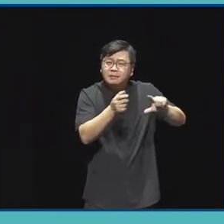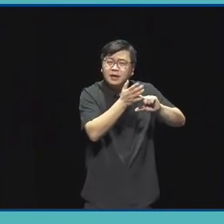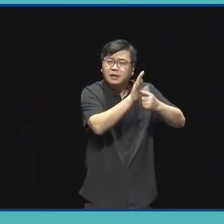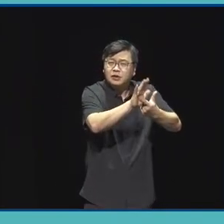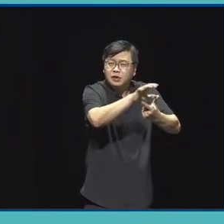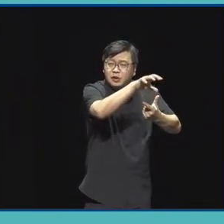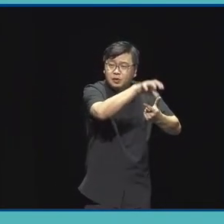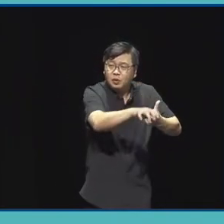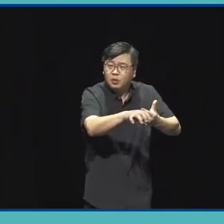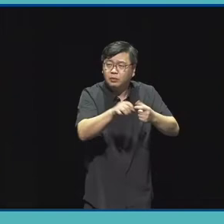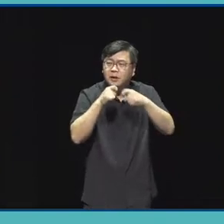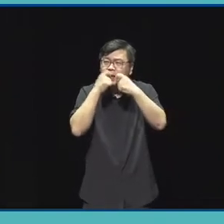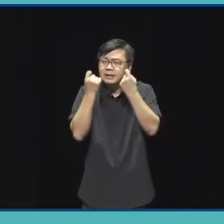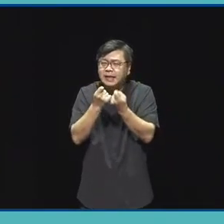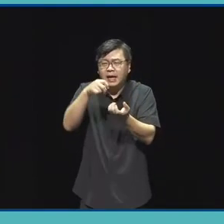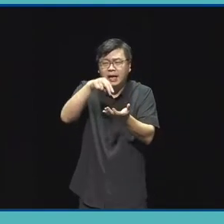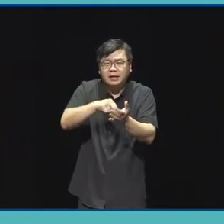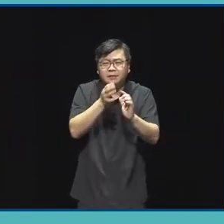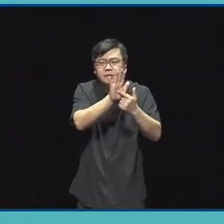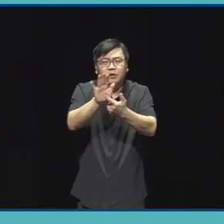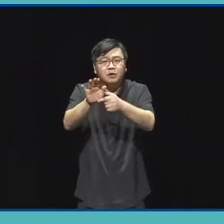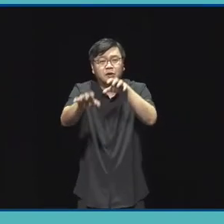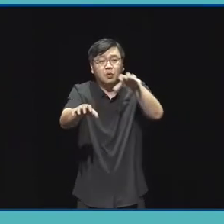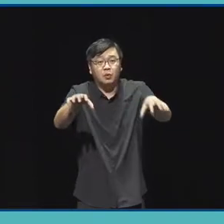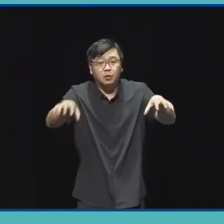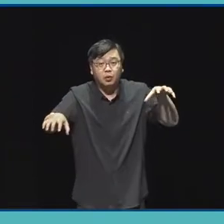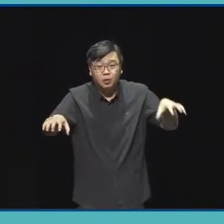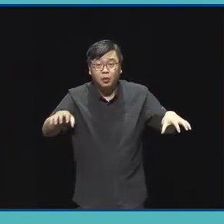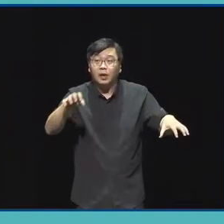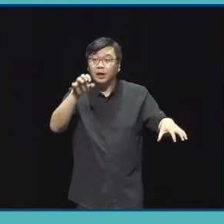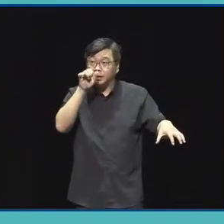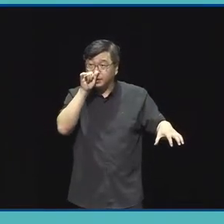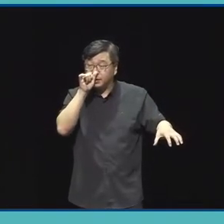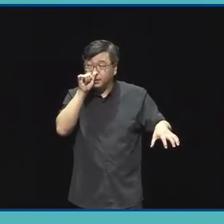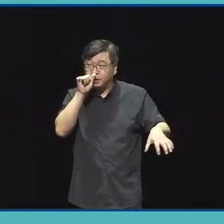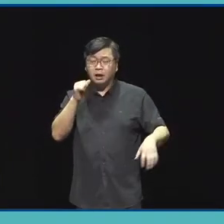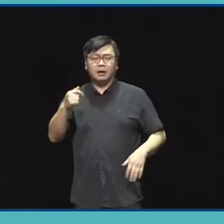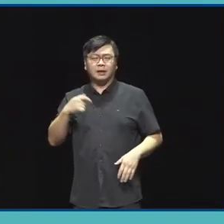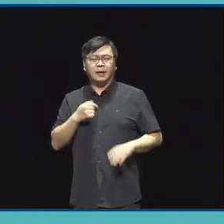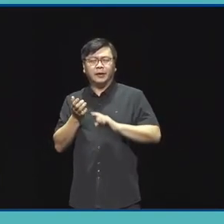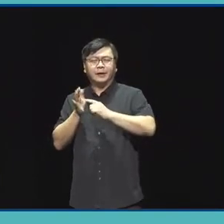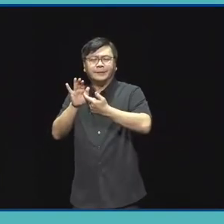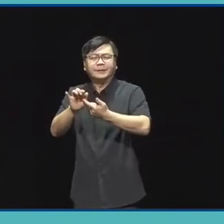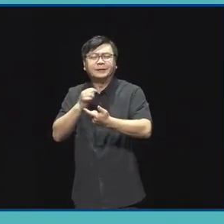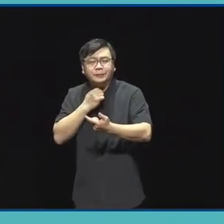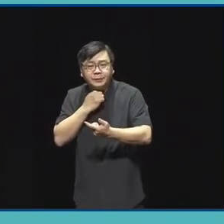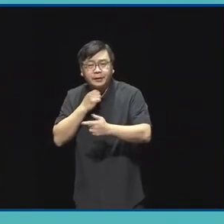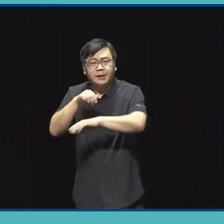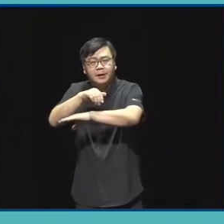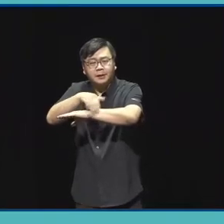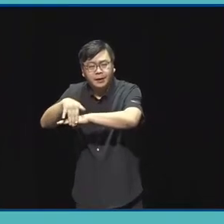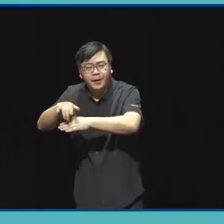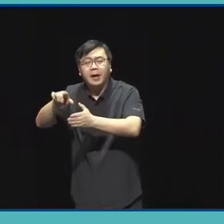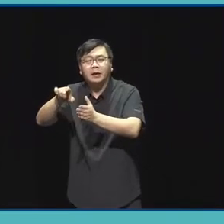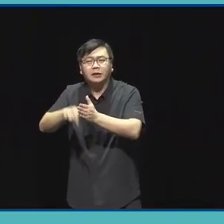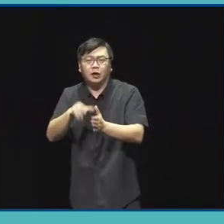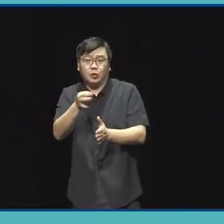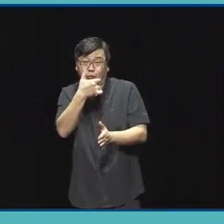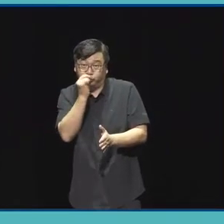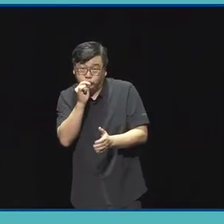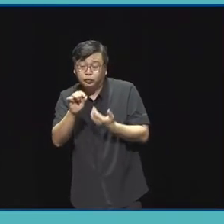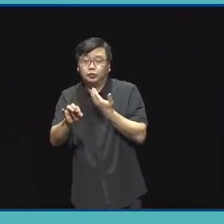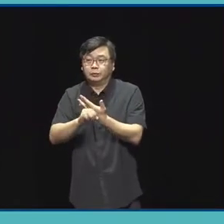그 공간에서 기획전시를 할 때 또는 기획전시를 준비하실 때 필요한 도움이